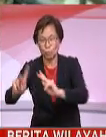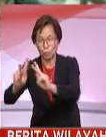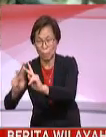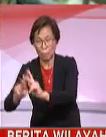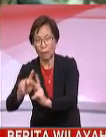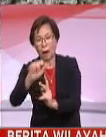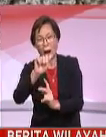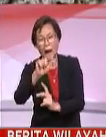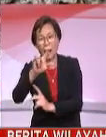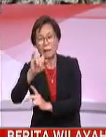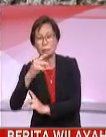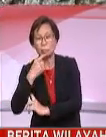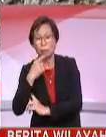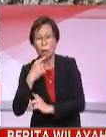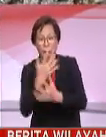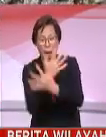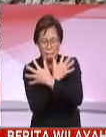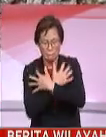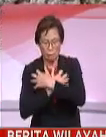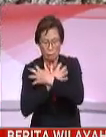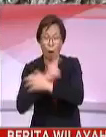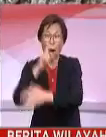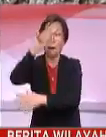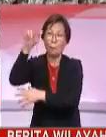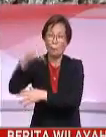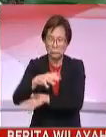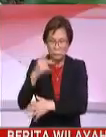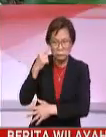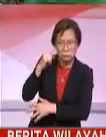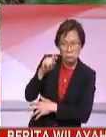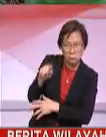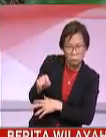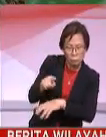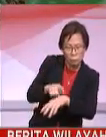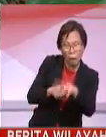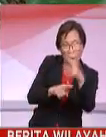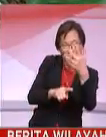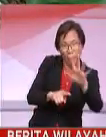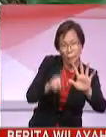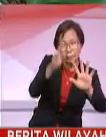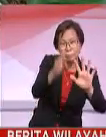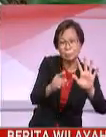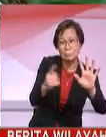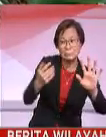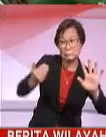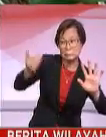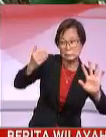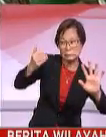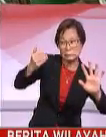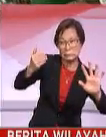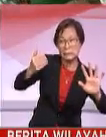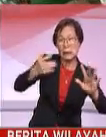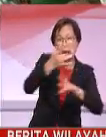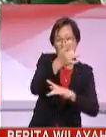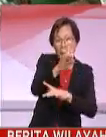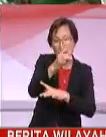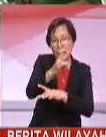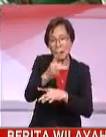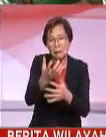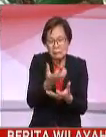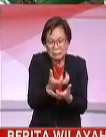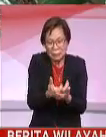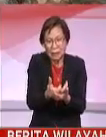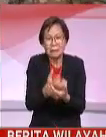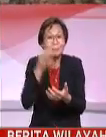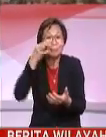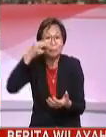Ali Yusof berkata kehadiran beruang matahari itu mula dikesan pada 15 Januari lalu menyebabkan 18 sarang